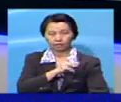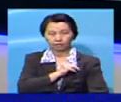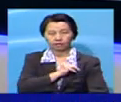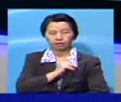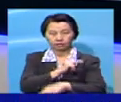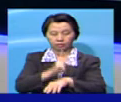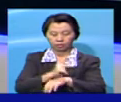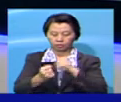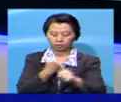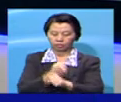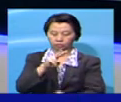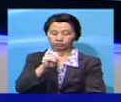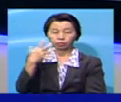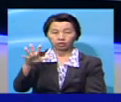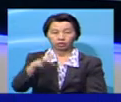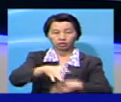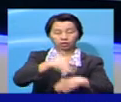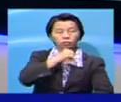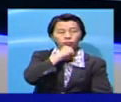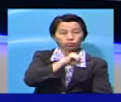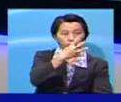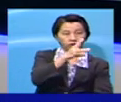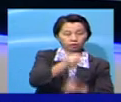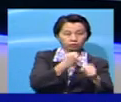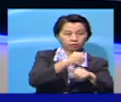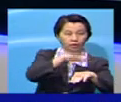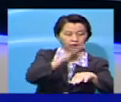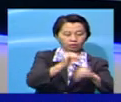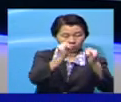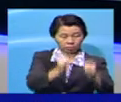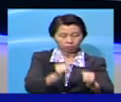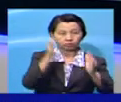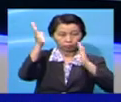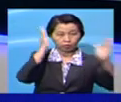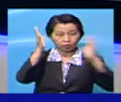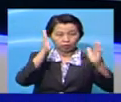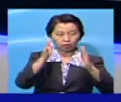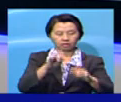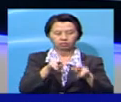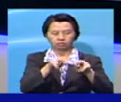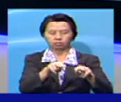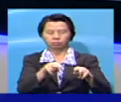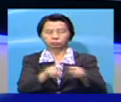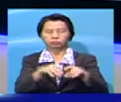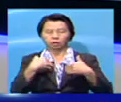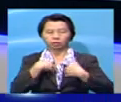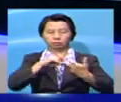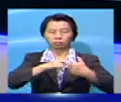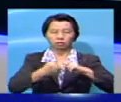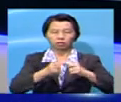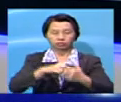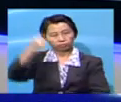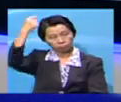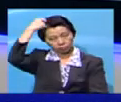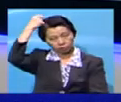kebangsaan tahun 2015 seawal usia 16 tahun ke atas individu di negara ini diiagnosis mengalami masalah